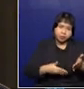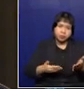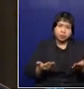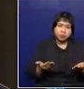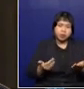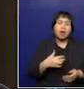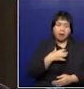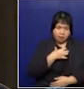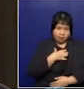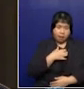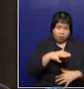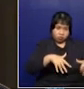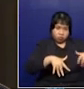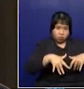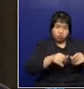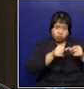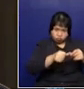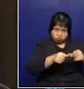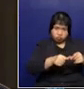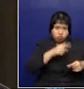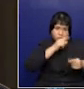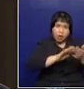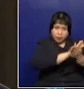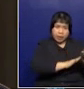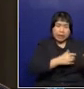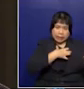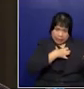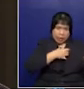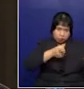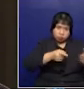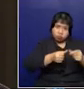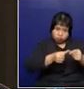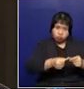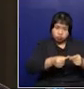ผมอยากให้คนไทยยังคงอยู่ประเทศไทยต้องยังอยู่ครับ